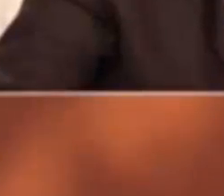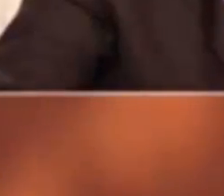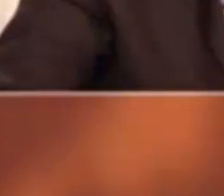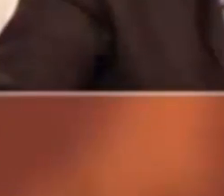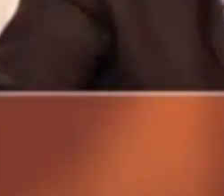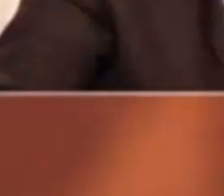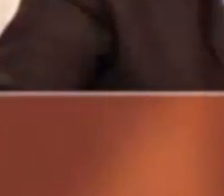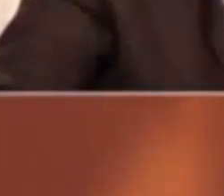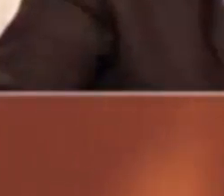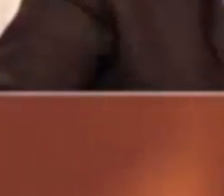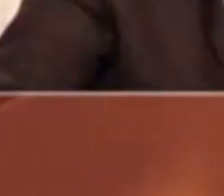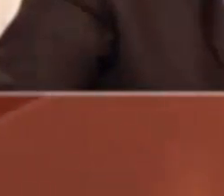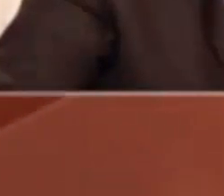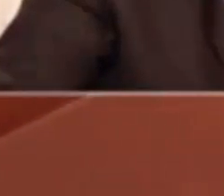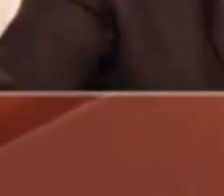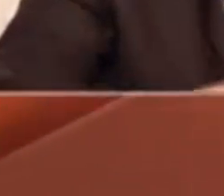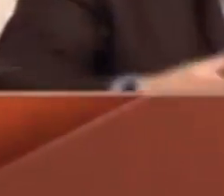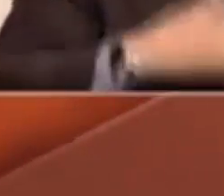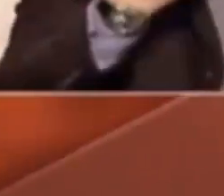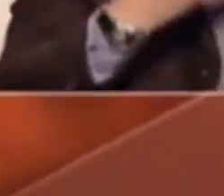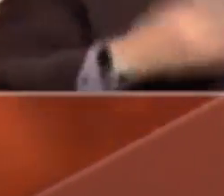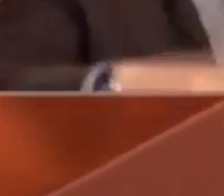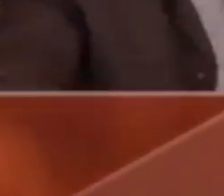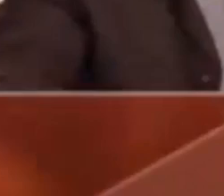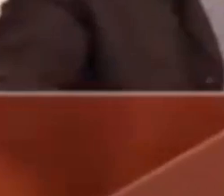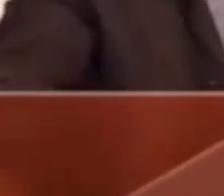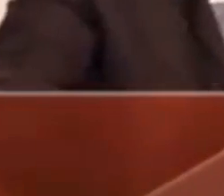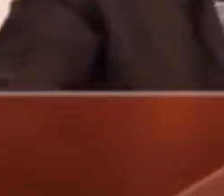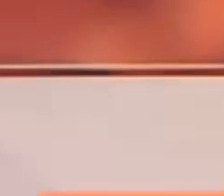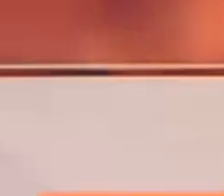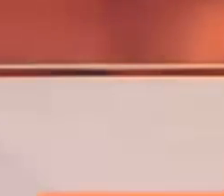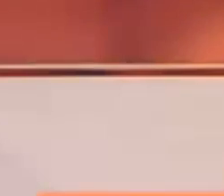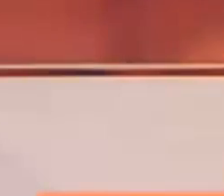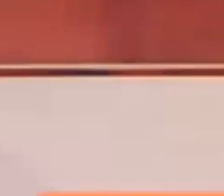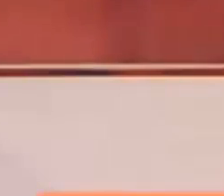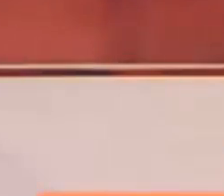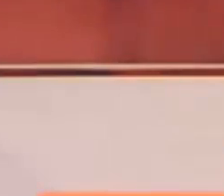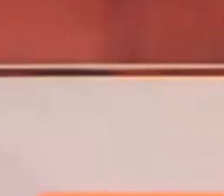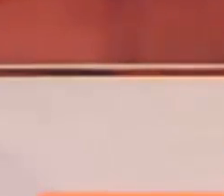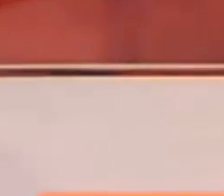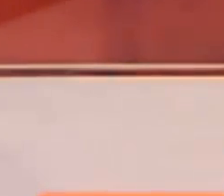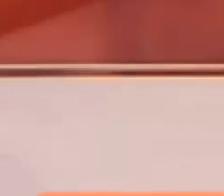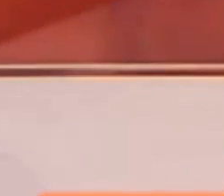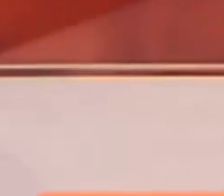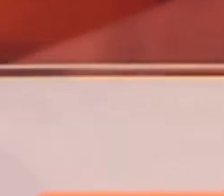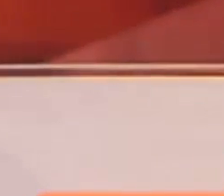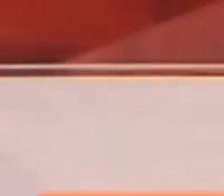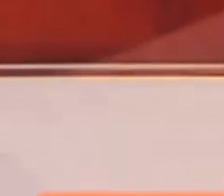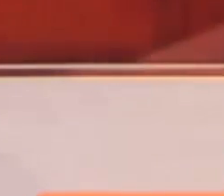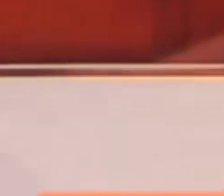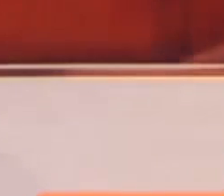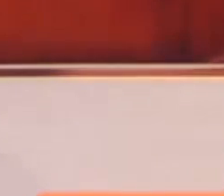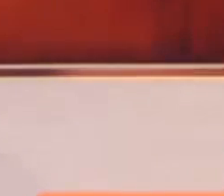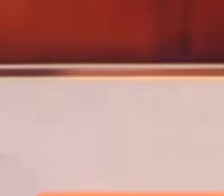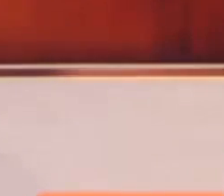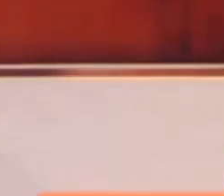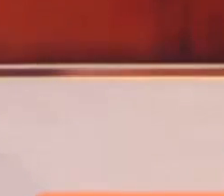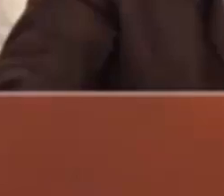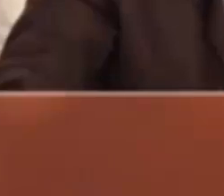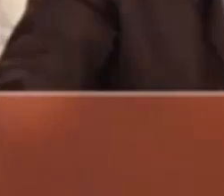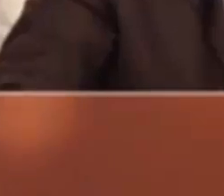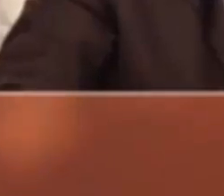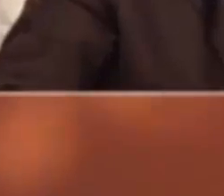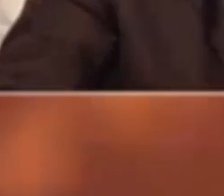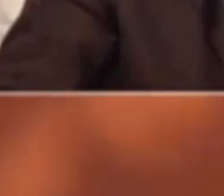معهم واخذ يعني المعطيات ديالهم واخذ حتى التجربه ديالهم. راه حنا مازالين يعني كنناضلوا على اساس انه ان شاء